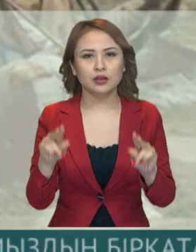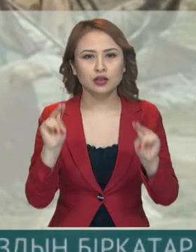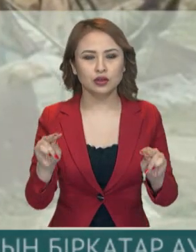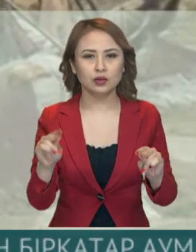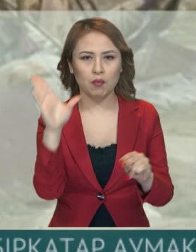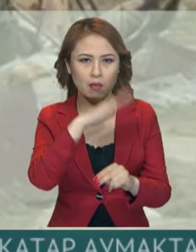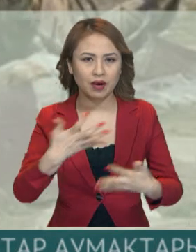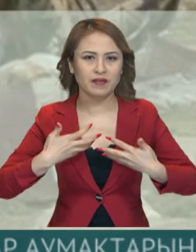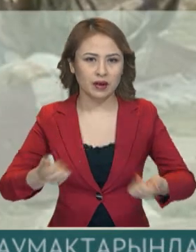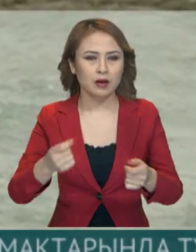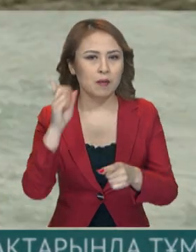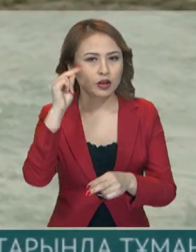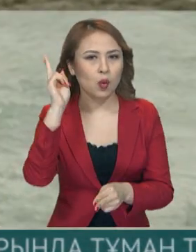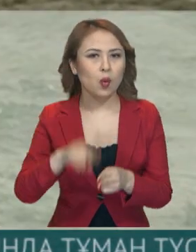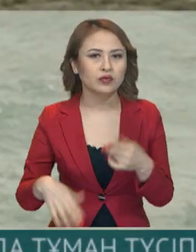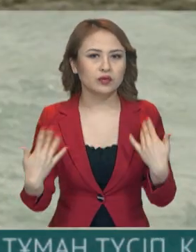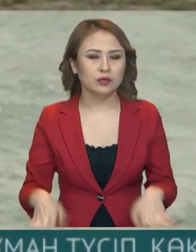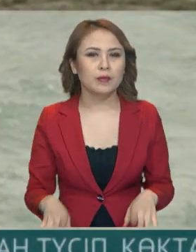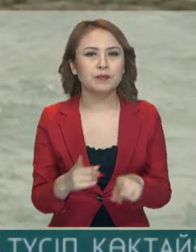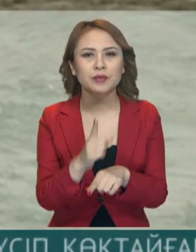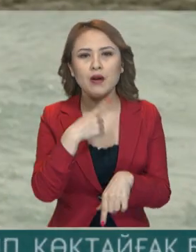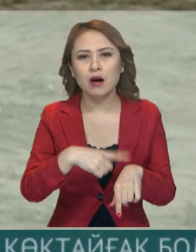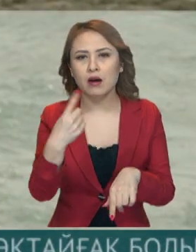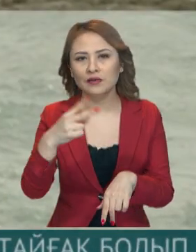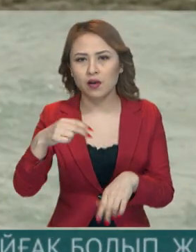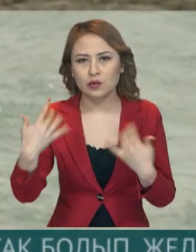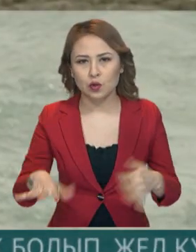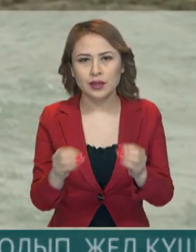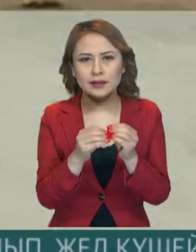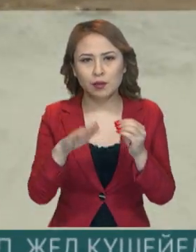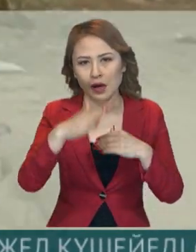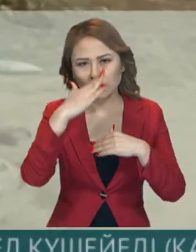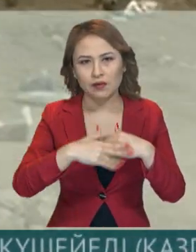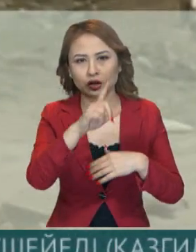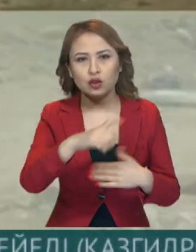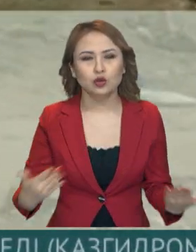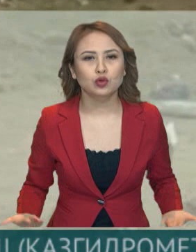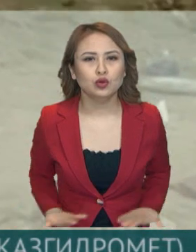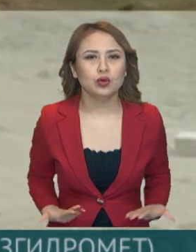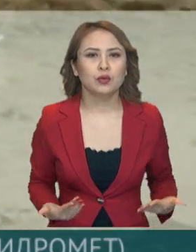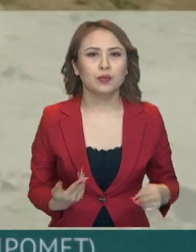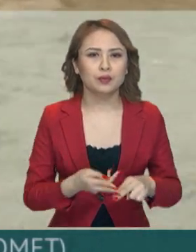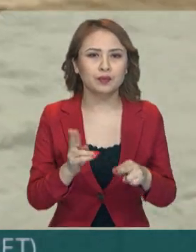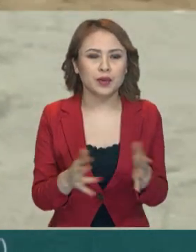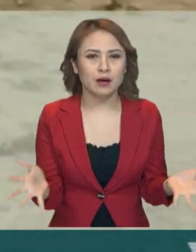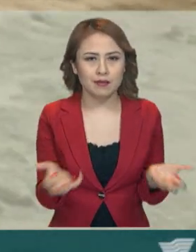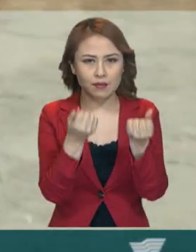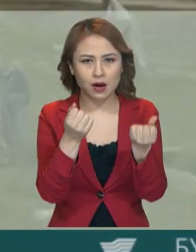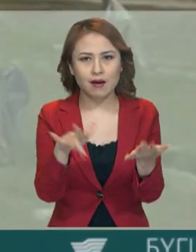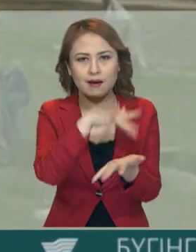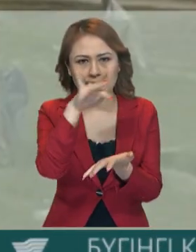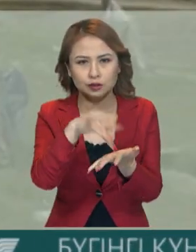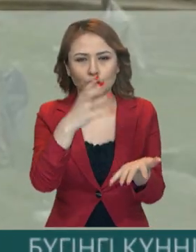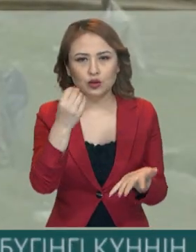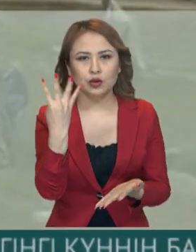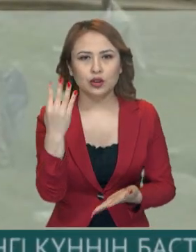алатын мерзімі аяқталған. Айта кетейік, соңғы бірнеше аптада аймақтан 10 мыңға жуық бейбіт тұрғын қауіптен құтқарылды. Қалада